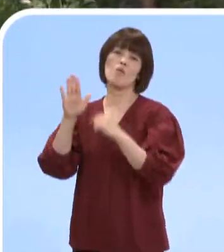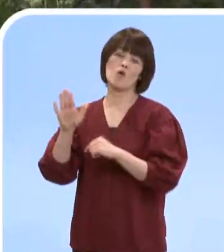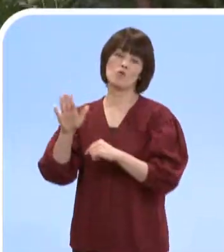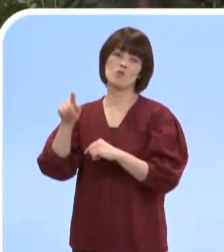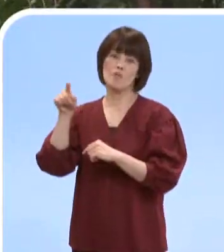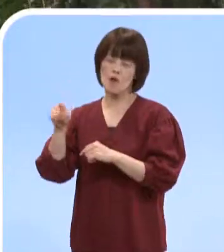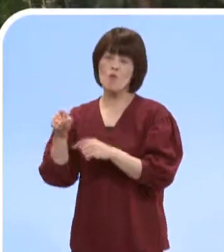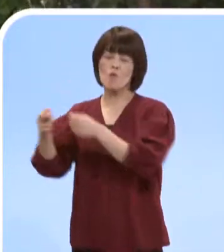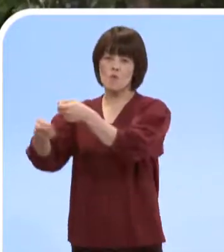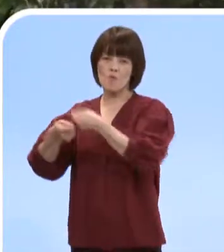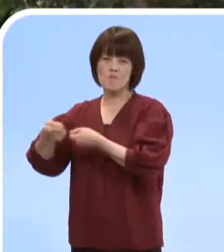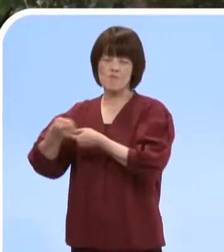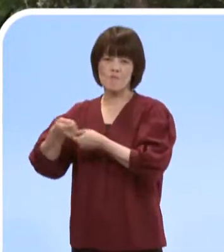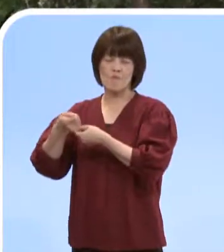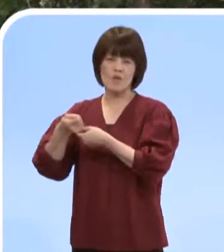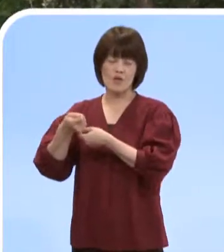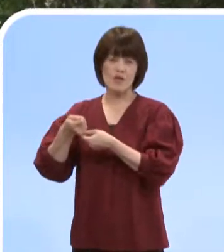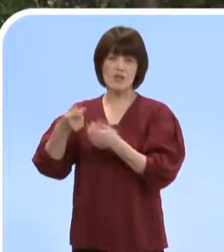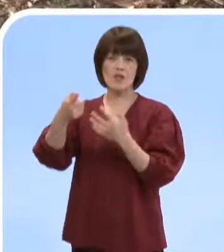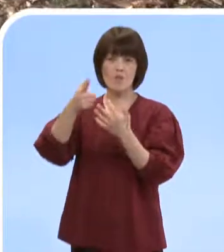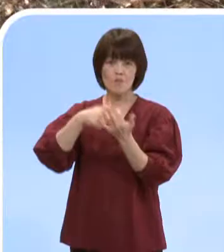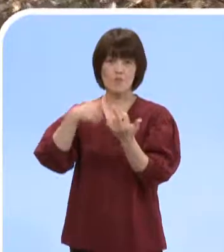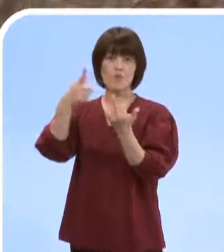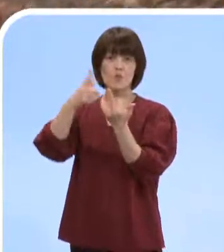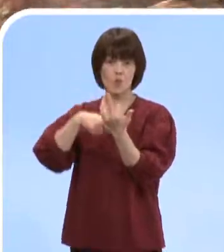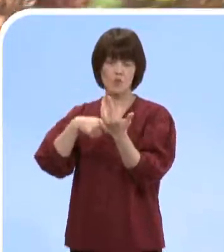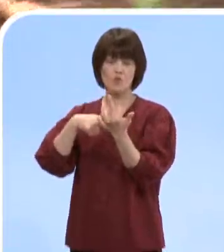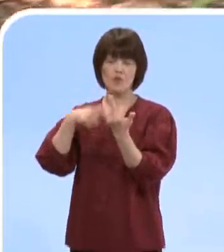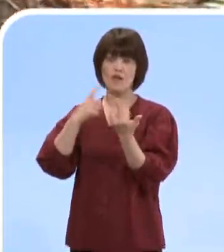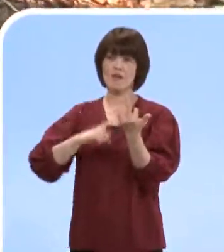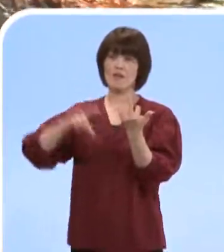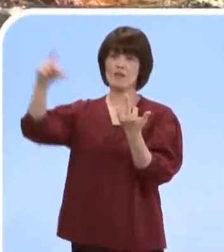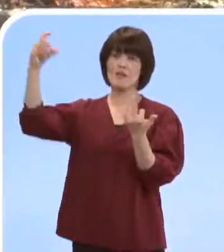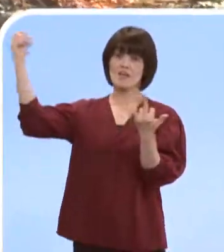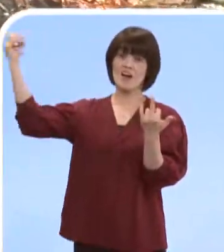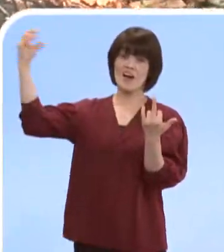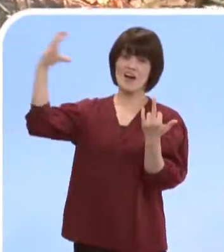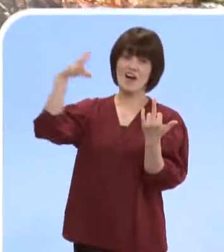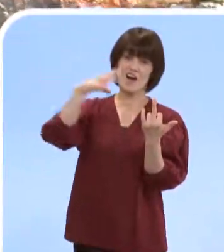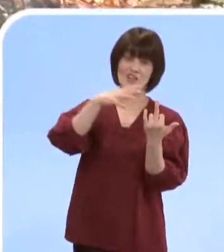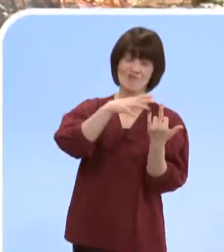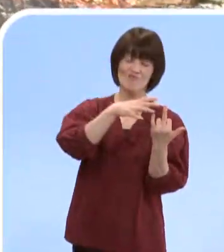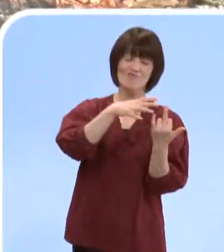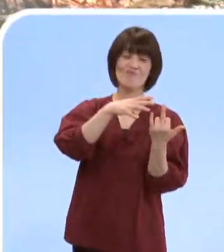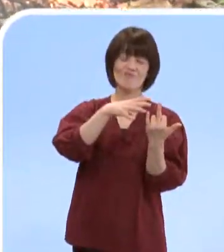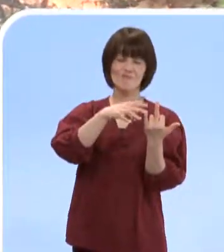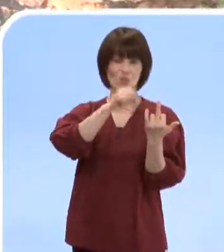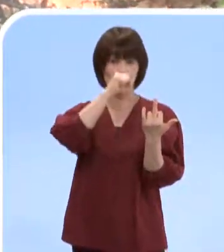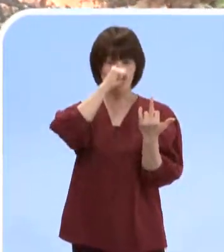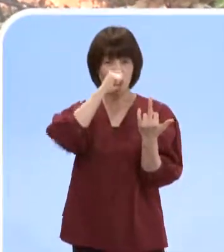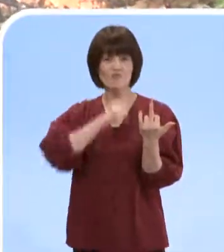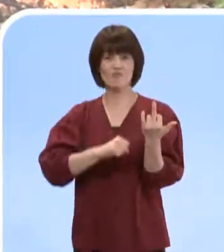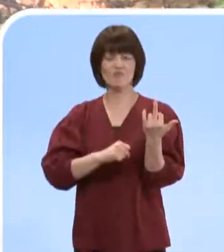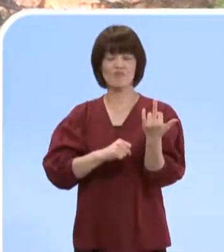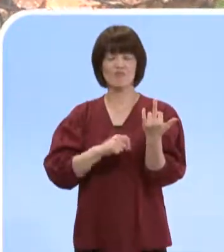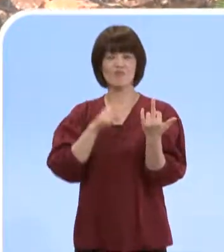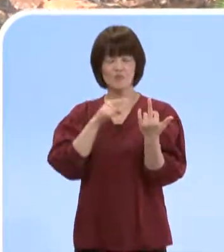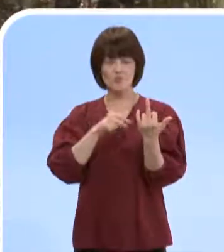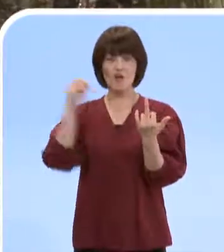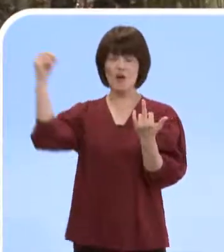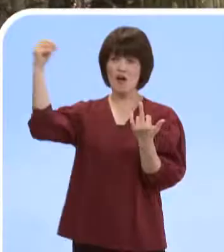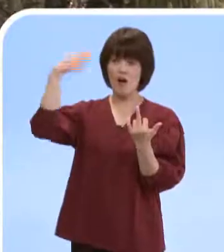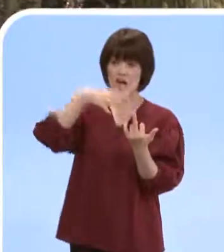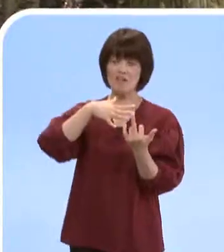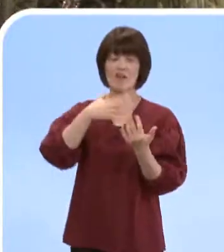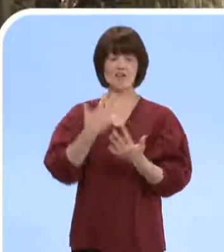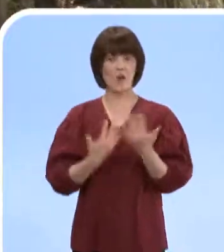木いうのを切って、やはり日当たりを良くしなければ、山のいろんな草木が